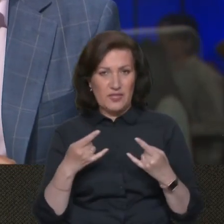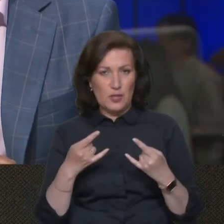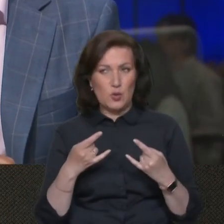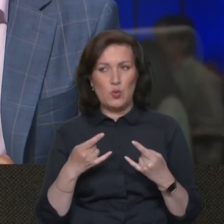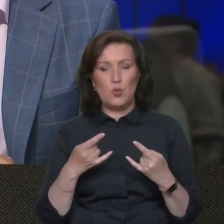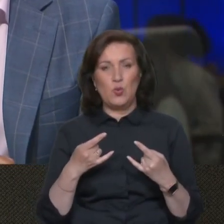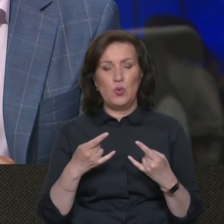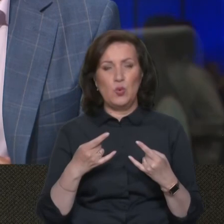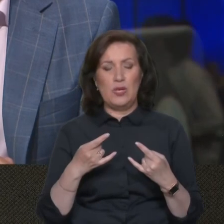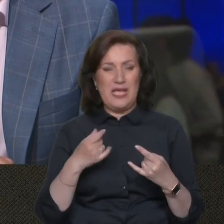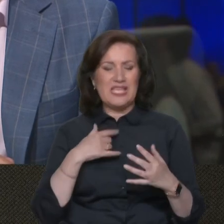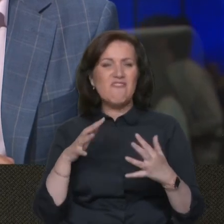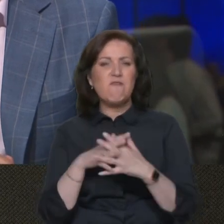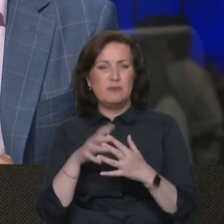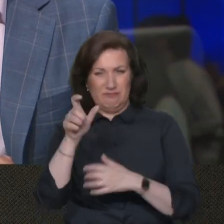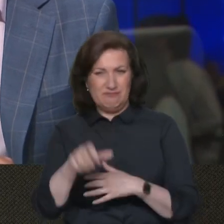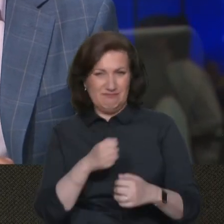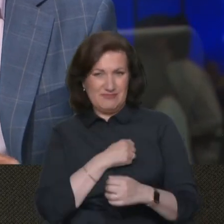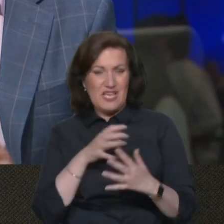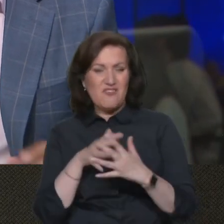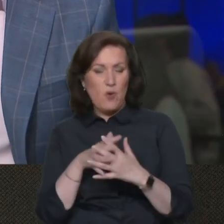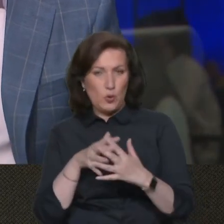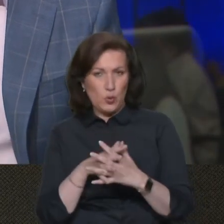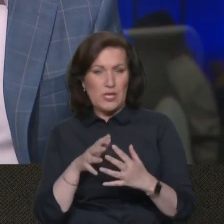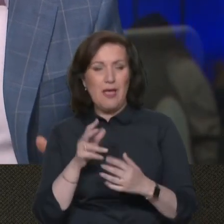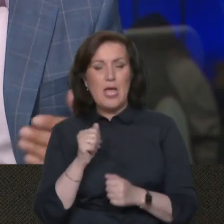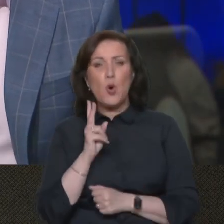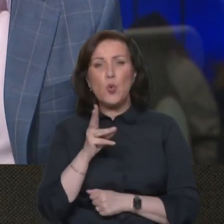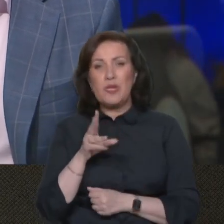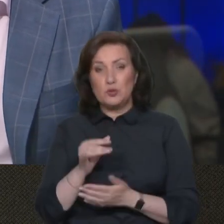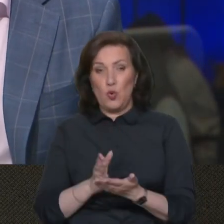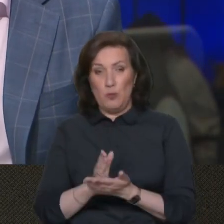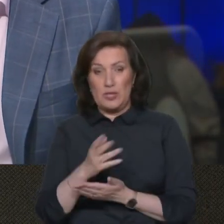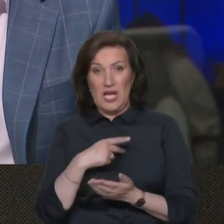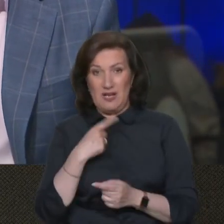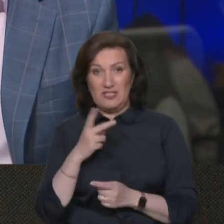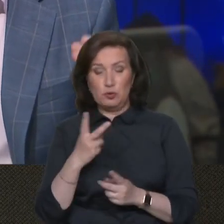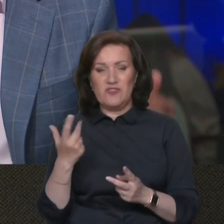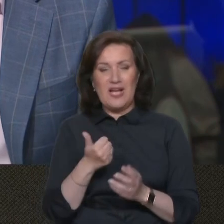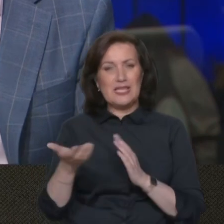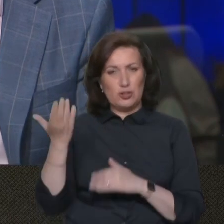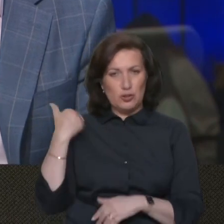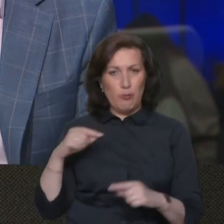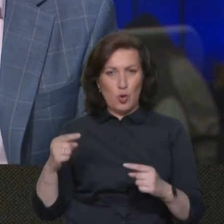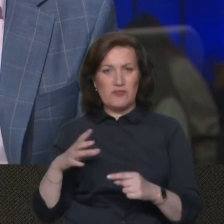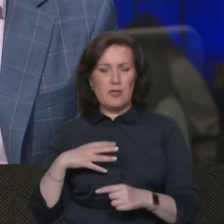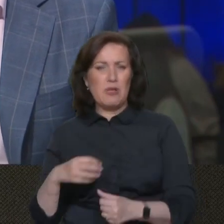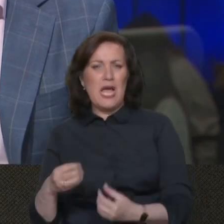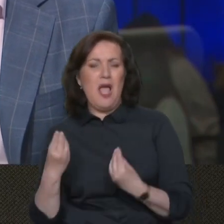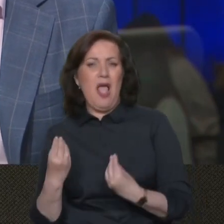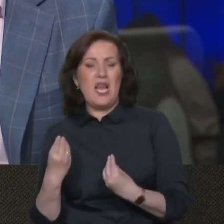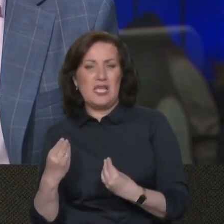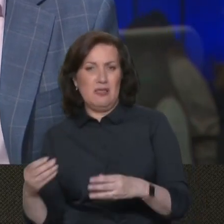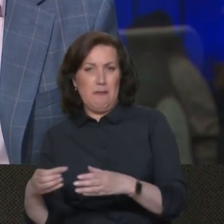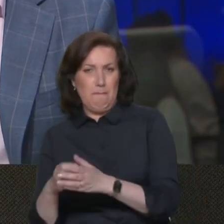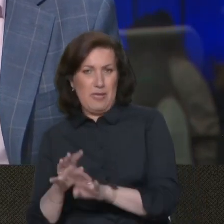Маляревичем, який воює на Куп'янському напрямку. Він сказав, що якщо ще 2 тижні тому навпроти них стояли елітні підрозділи,